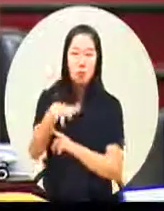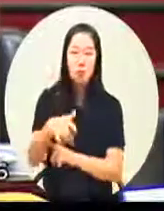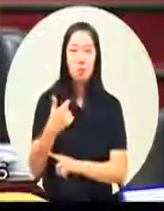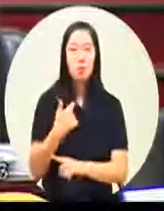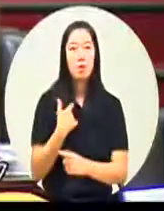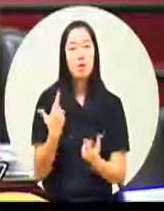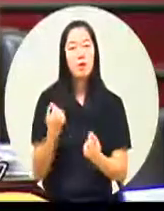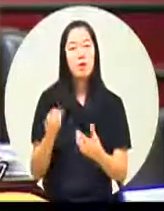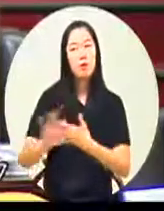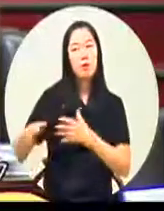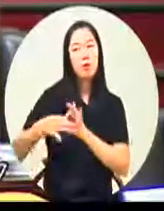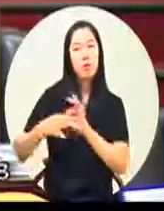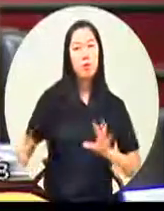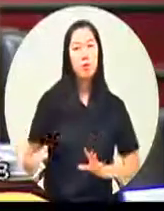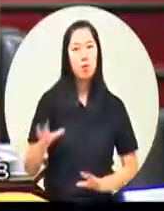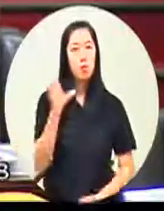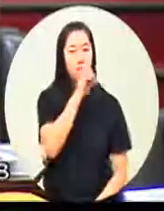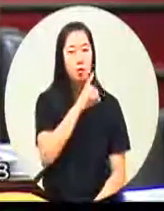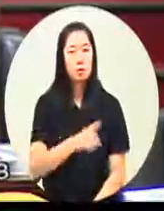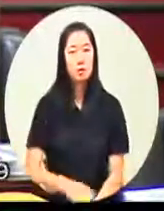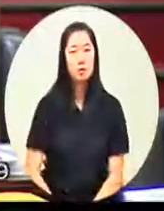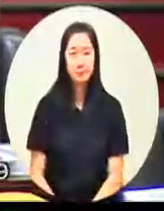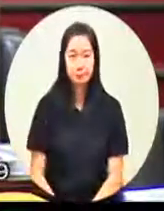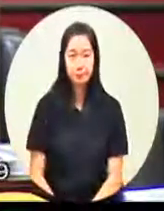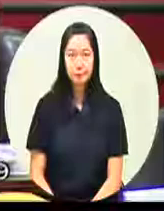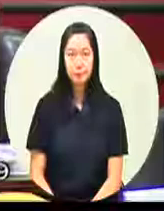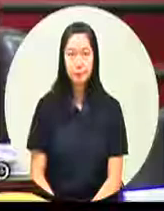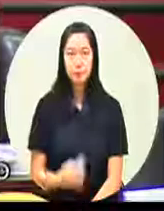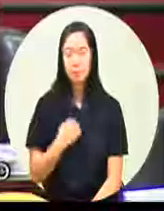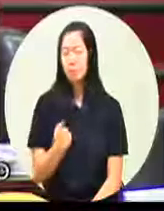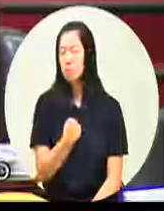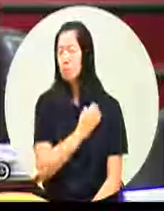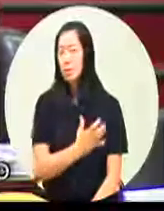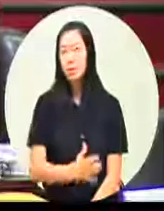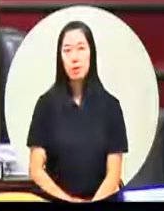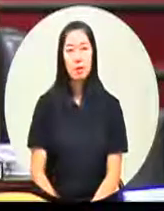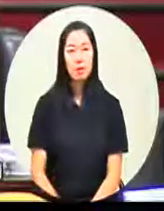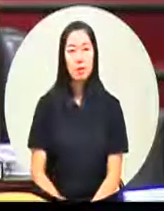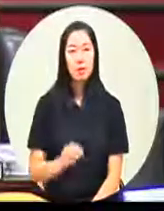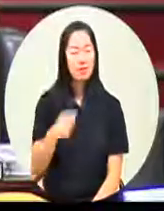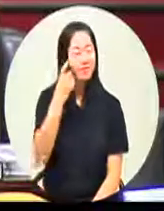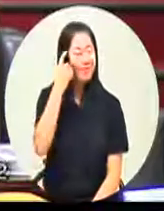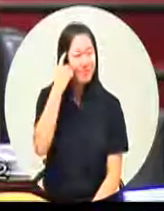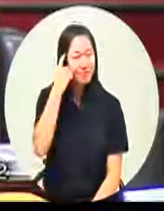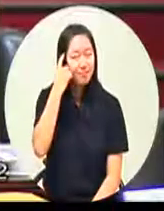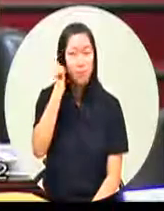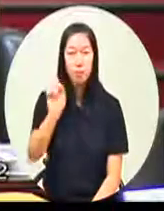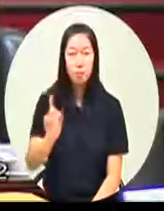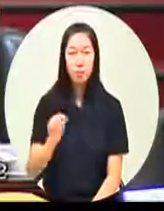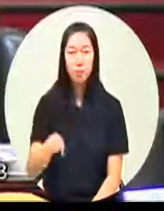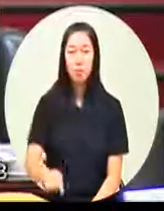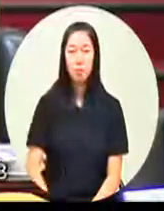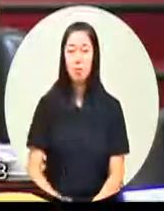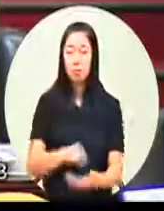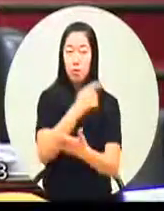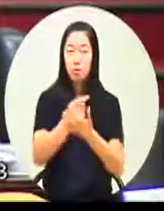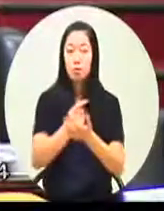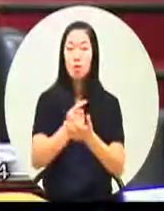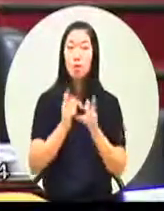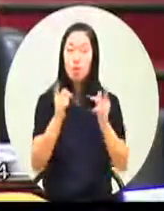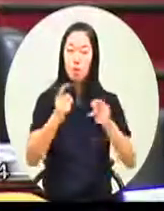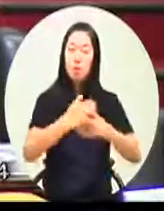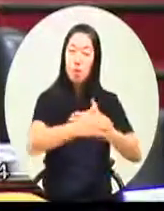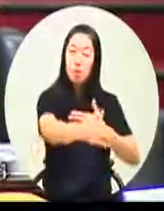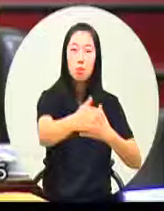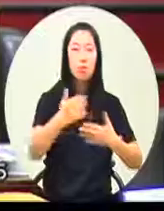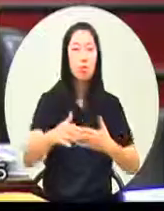民。啊，局长，我认为我不能接受目前的思考模式，在整个捷运的规划上、交通的规